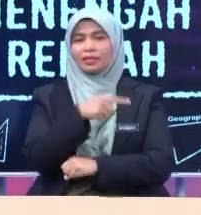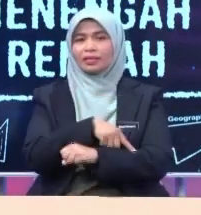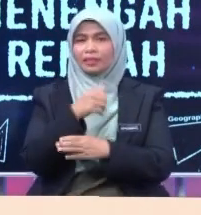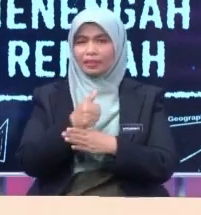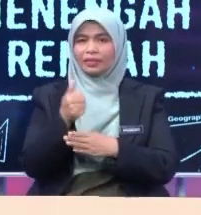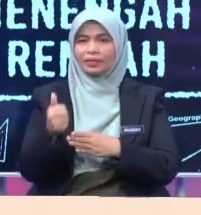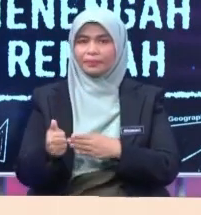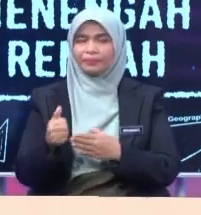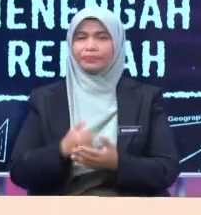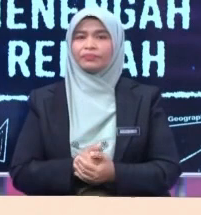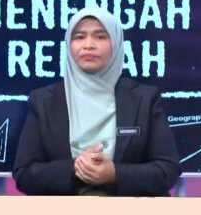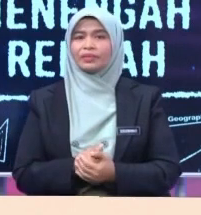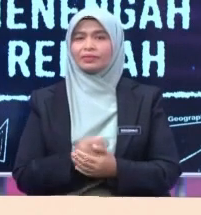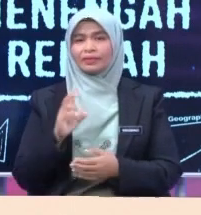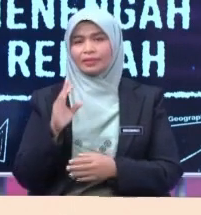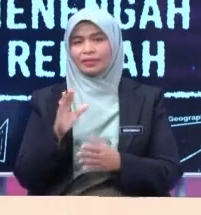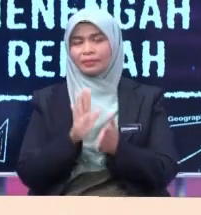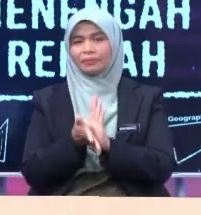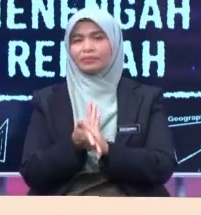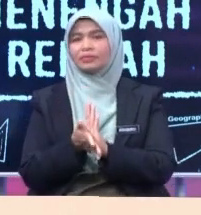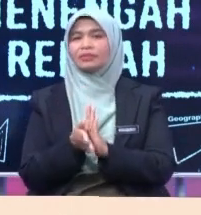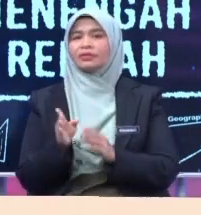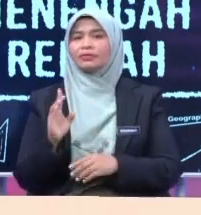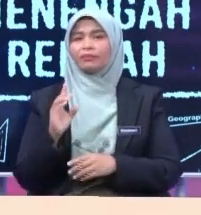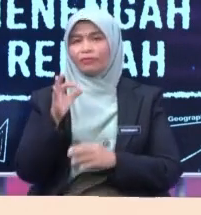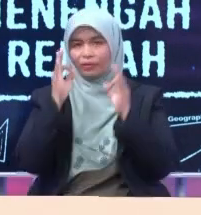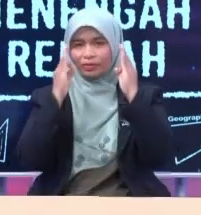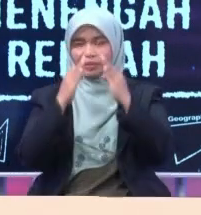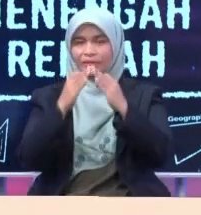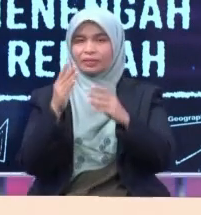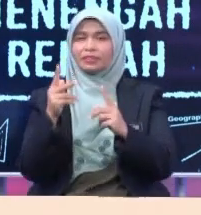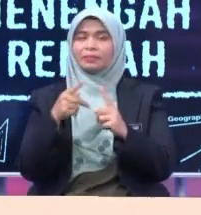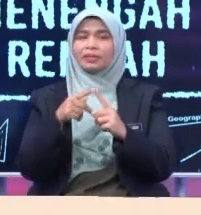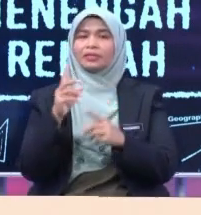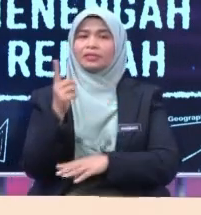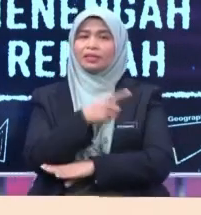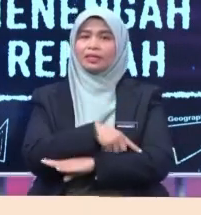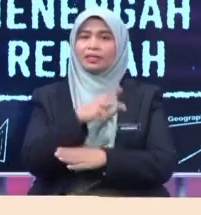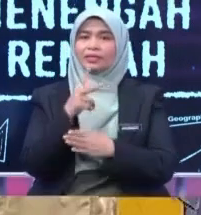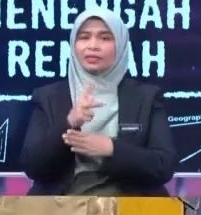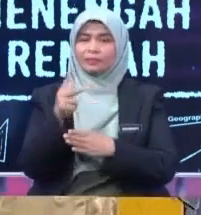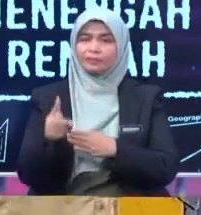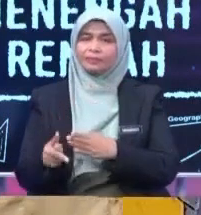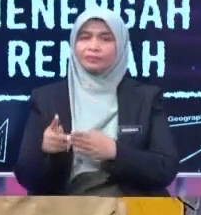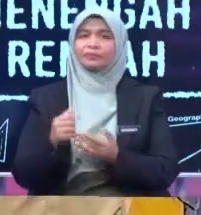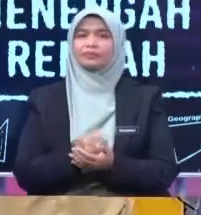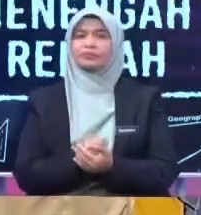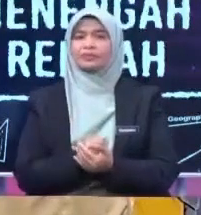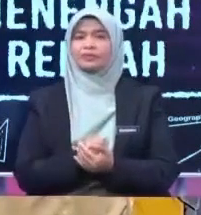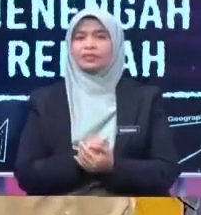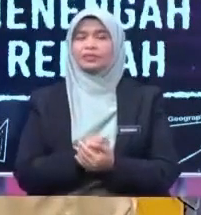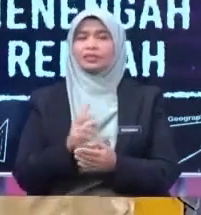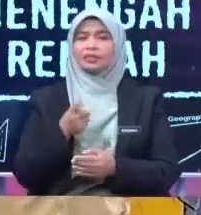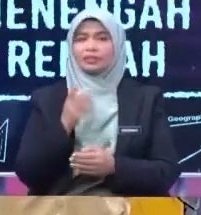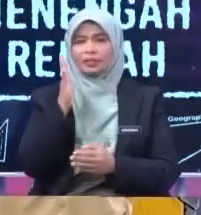yang Allah sebutkan dalam ayat ini, cuma kita fokus kepada hari akhirat. Dan jika kita tidak beriman kepada hari akhirat, kita termasuk dalam golongan yang